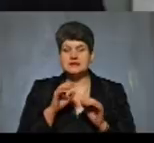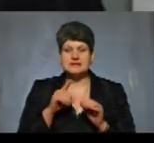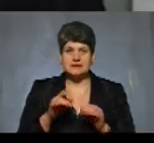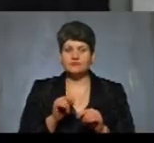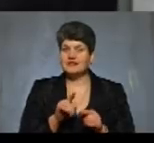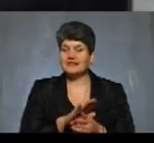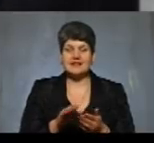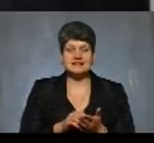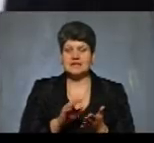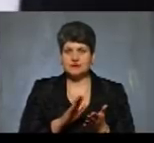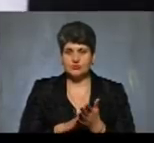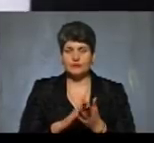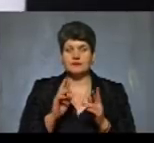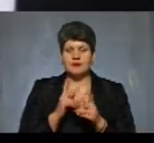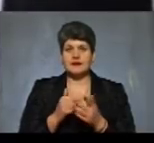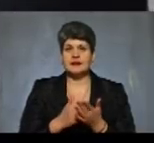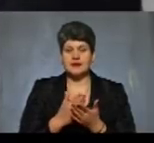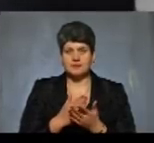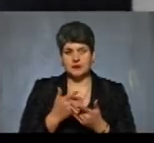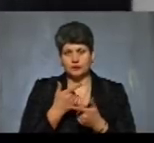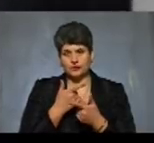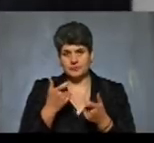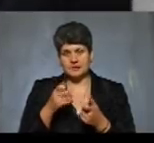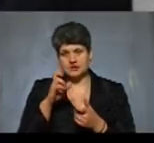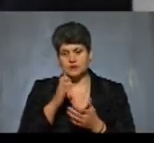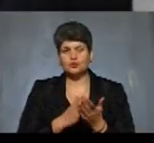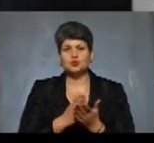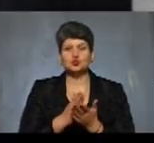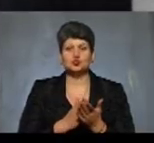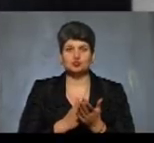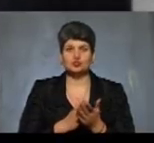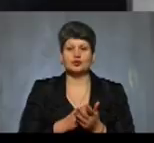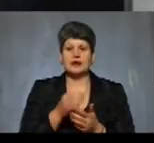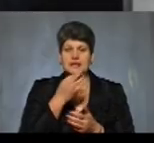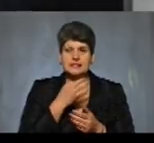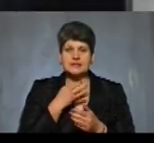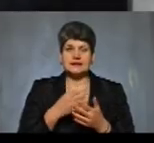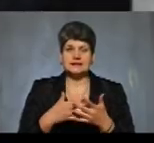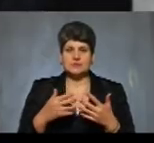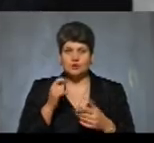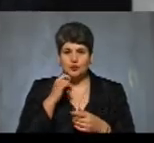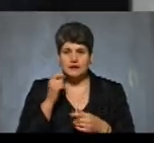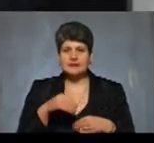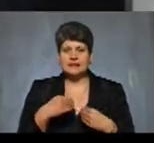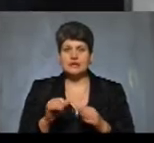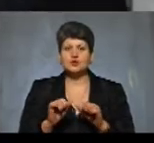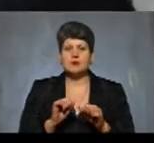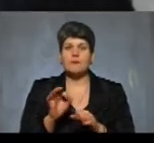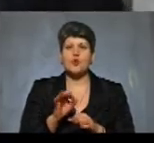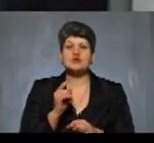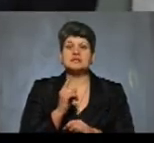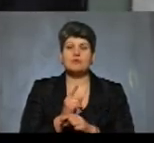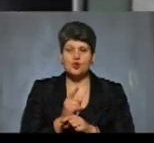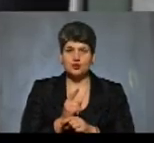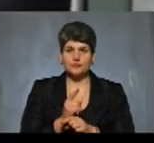незареєстрованим або неналежної якості, ми повідомляємо Державну службу лікарських засобів України, яка дає розповідання про заборону. І